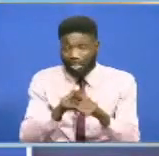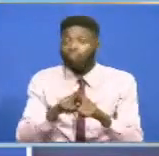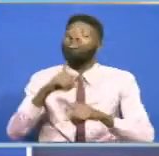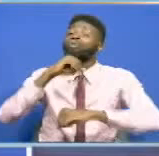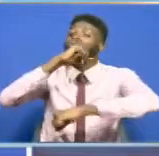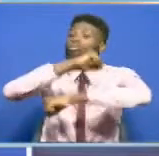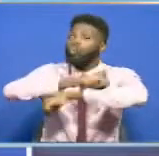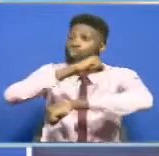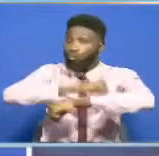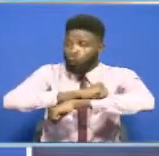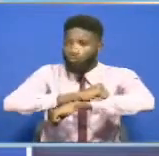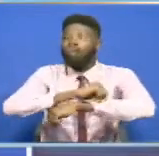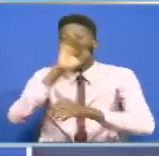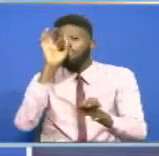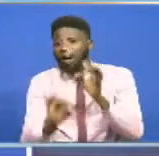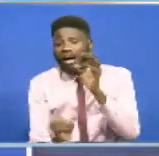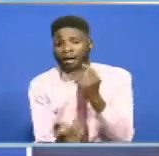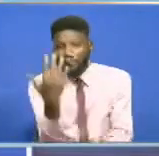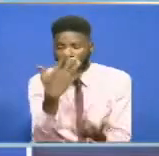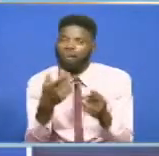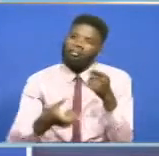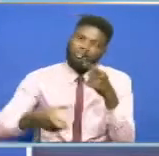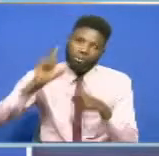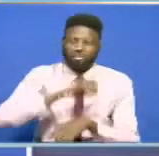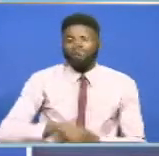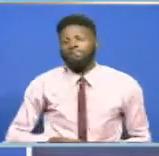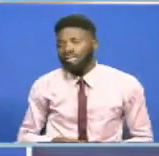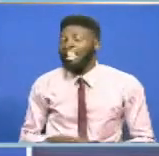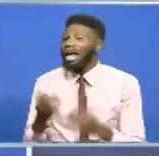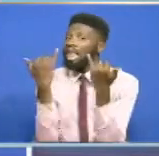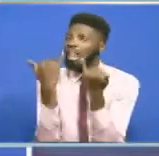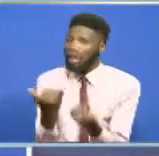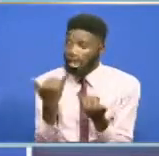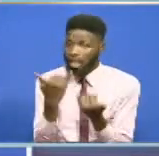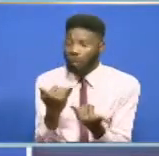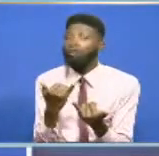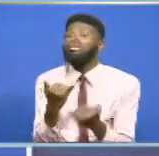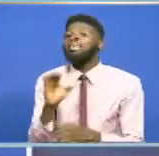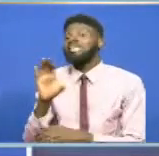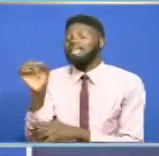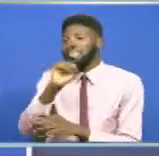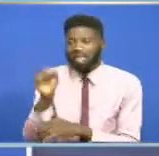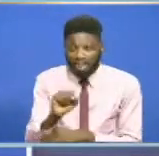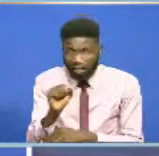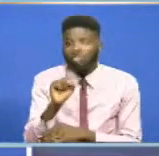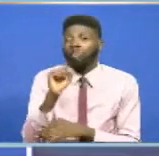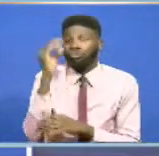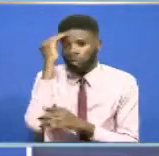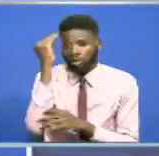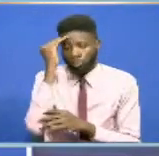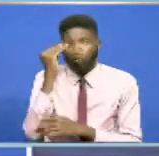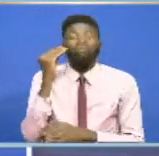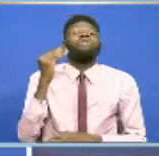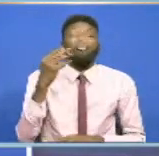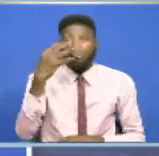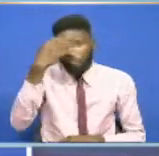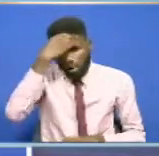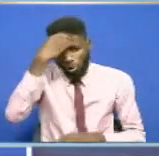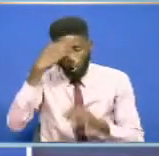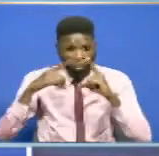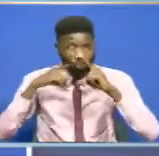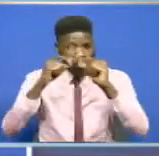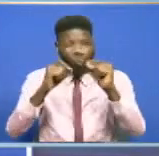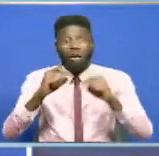nidhamu vikiongezeka. Waziri wa Elimu George Magoha amesema serikali inakadiria kurejesha adhabu ya kiboko shuleni kama njia